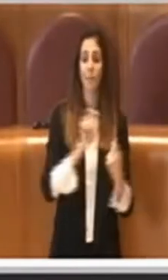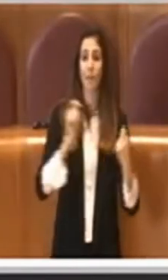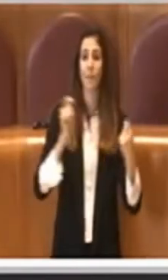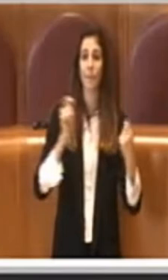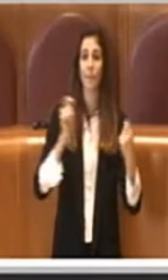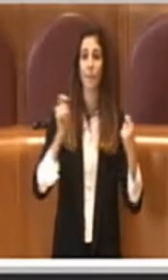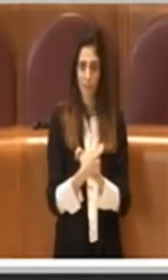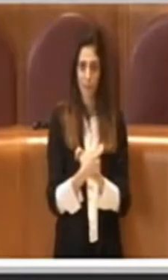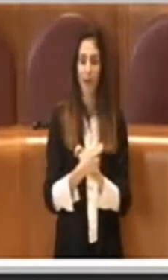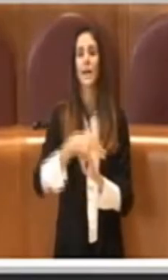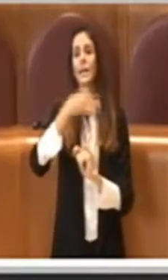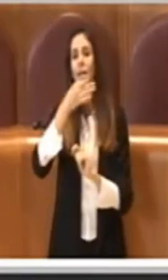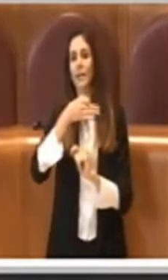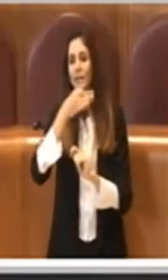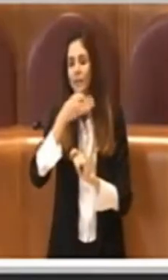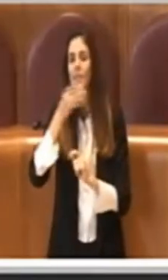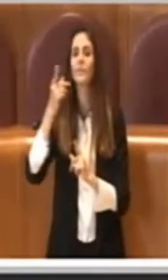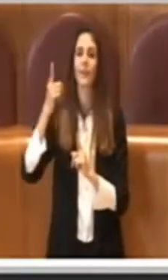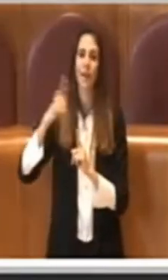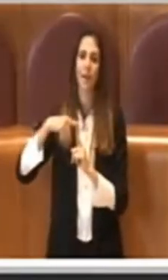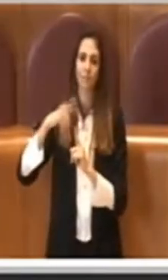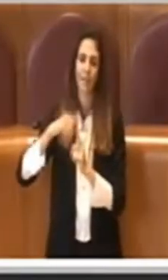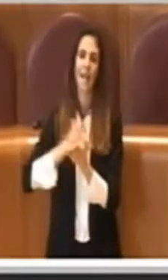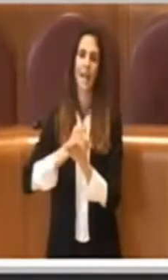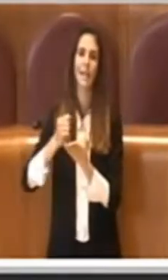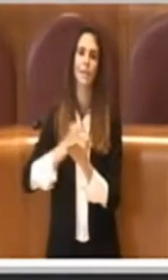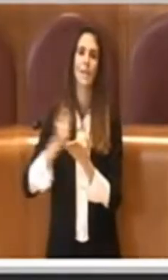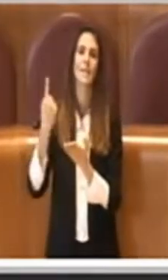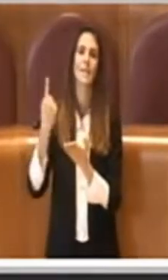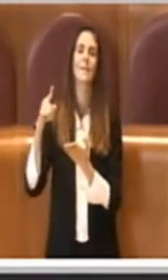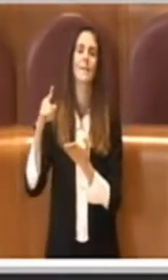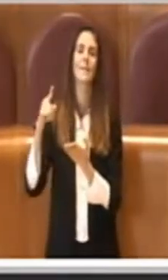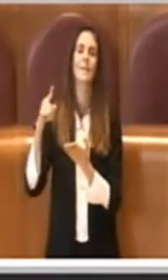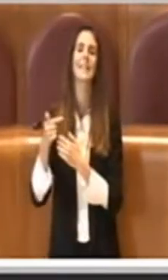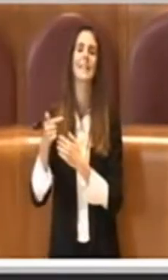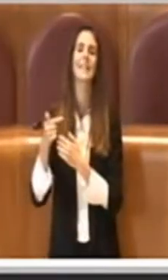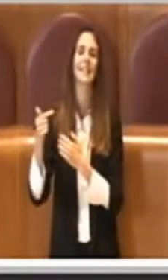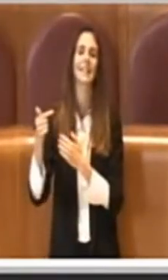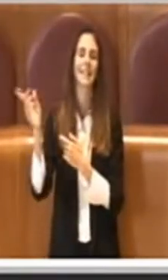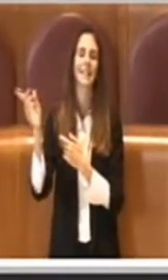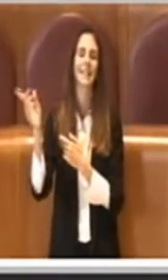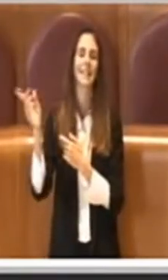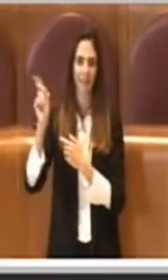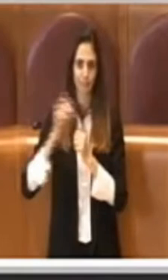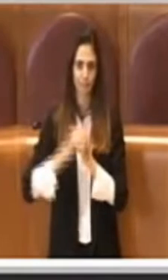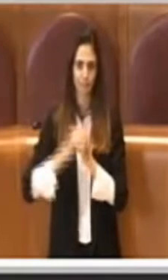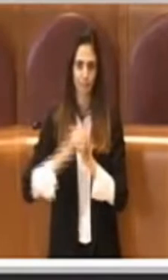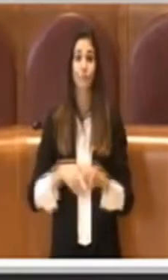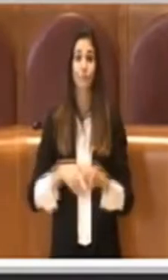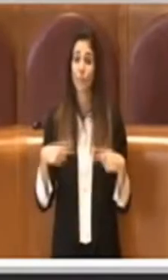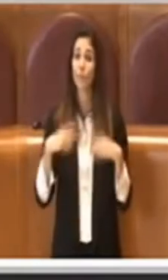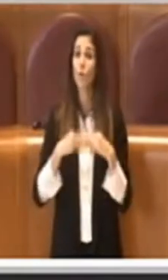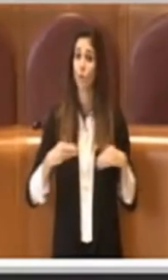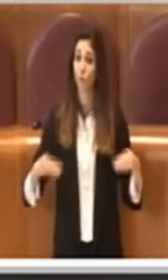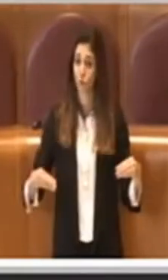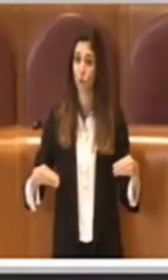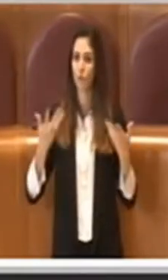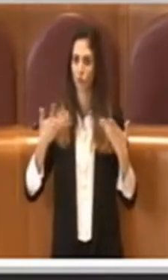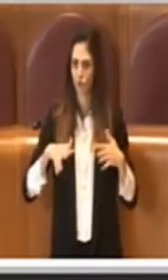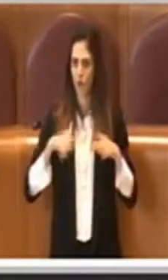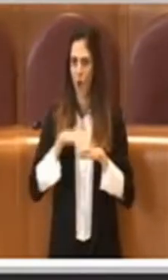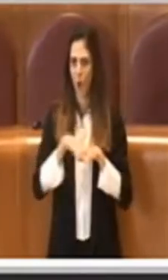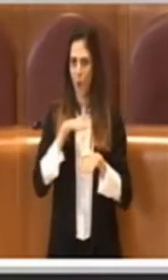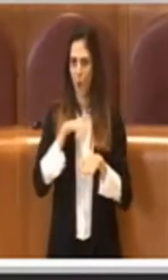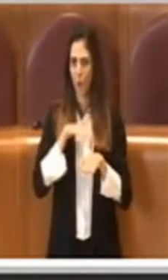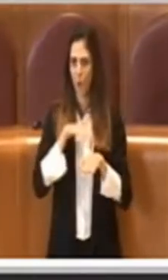linea mediante l'autovettura, quindi il taxi. Quindi questa è già una possibilità, uno strumento che è presente e